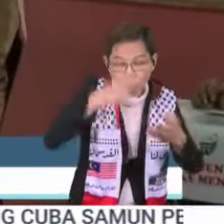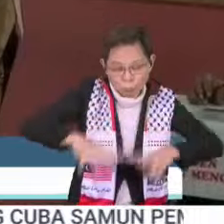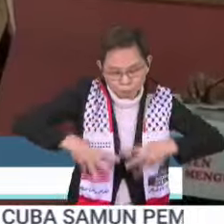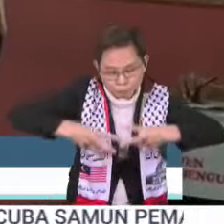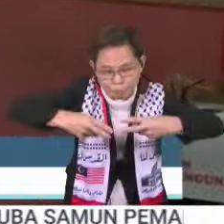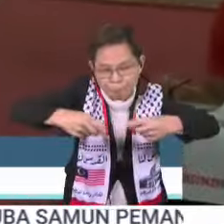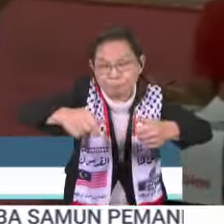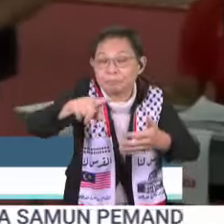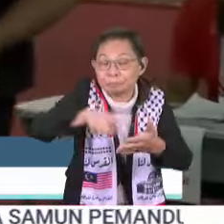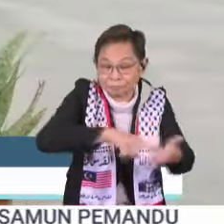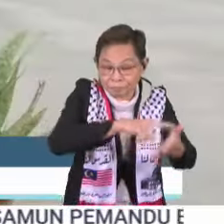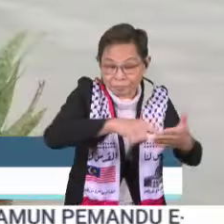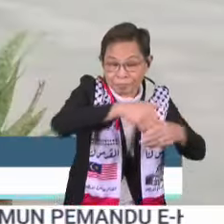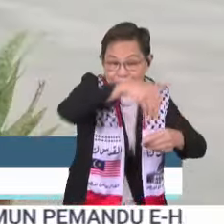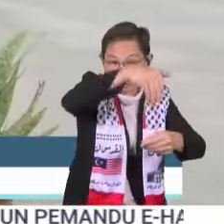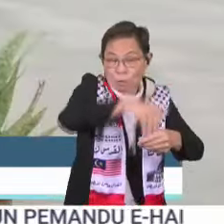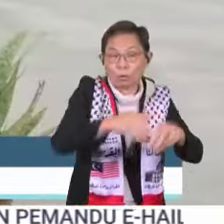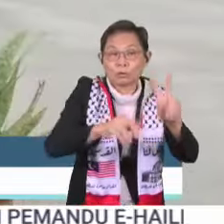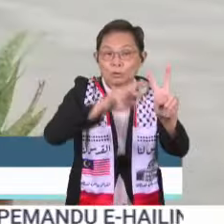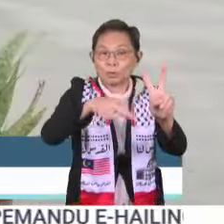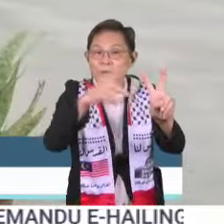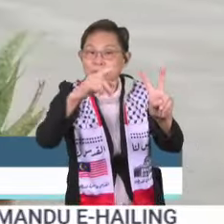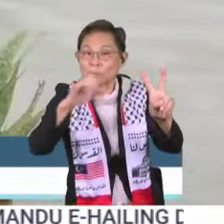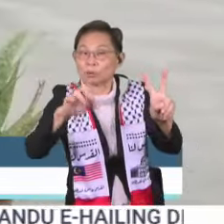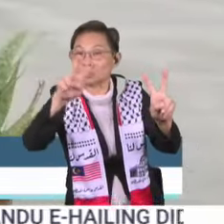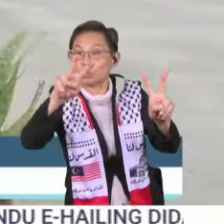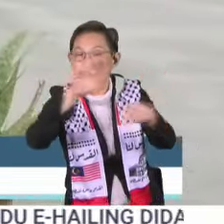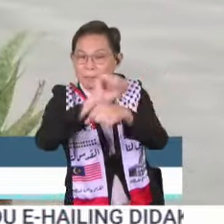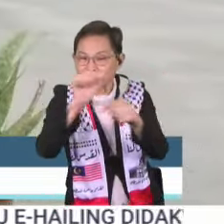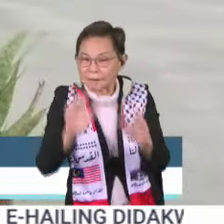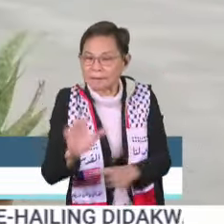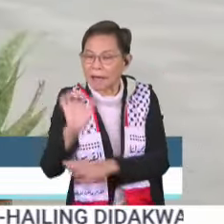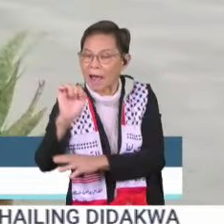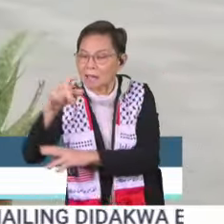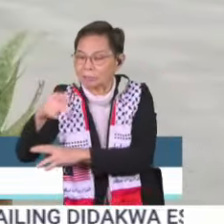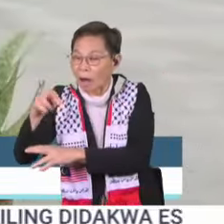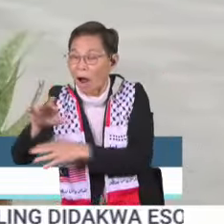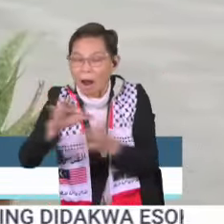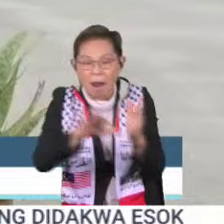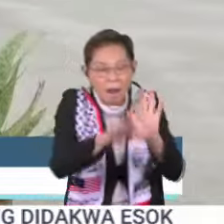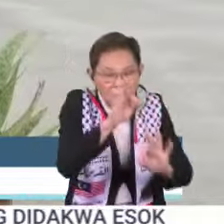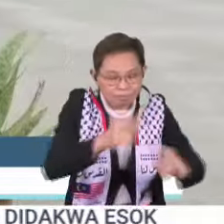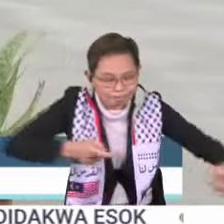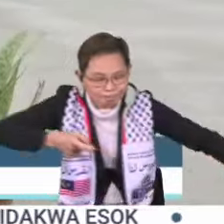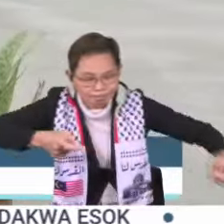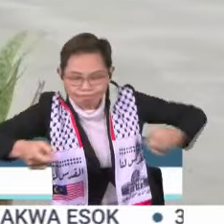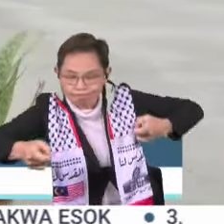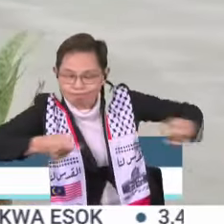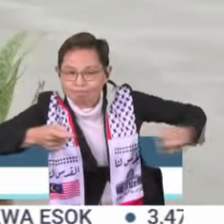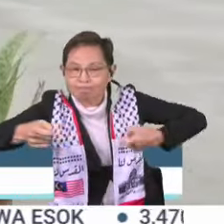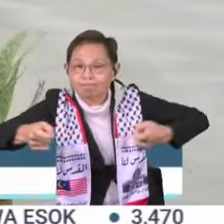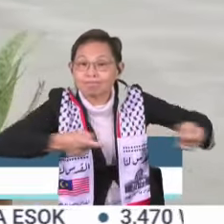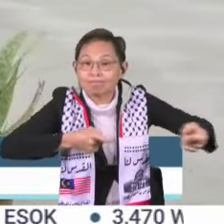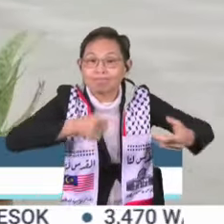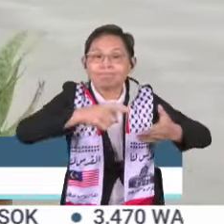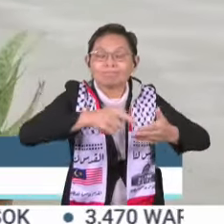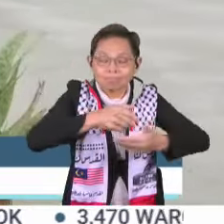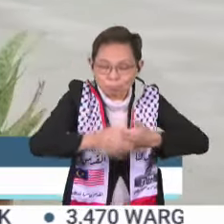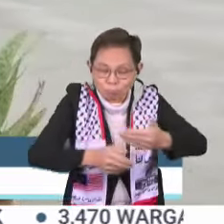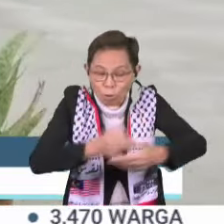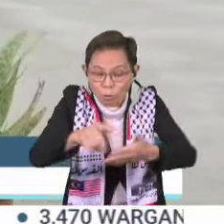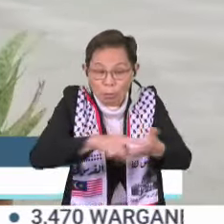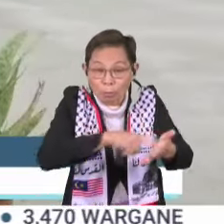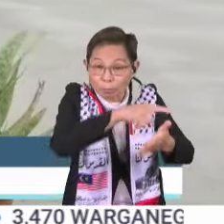proses pengundian hari ini, seramai 2,102 petugas SPR telah dilantik bagi mengendalikan proses pengundian. Dalam pada